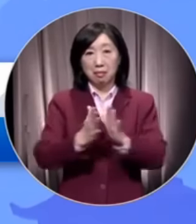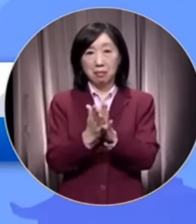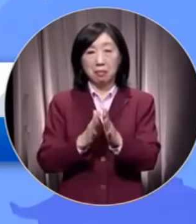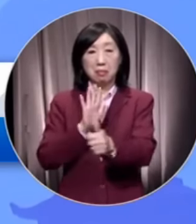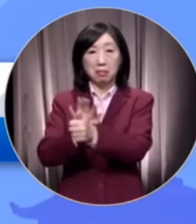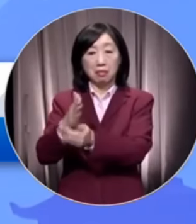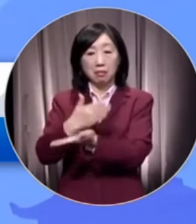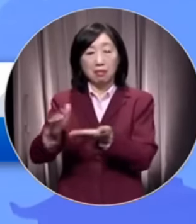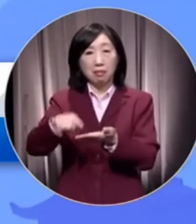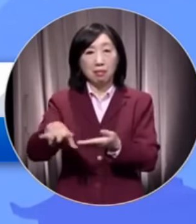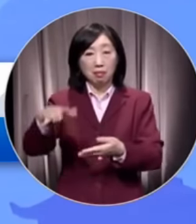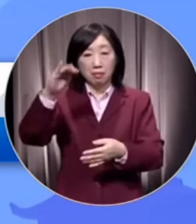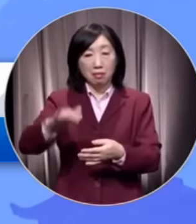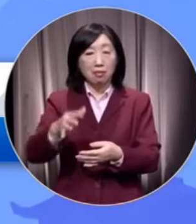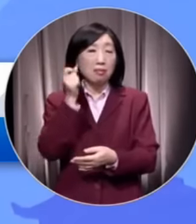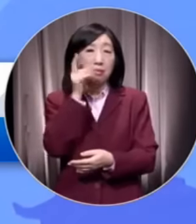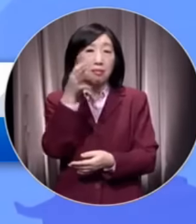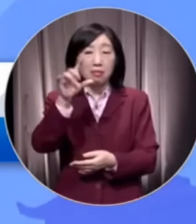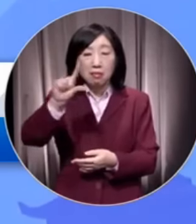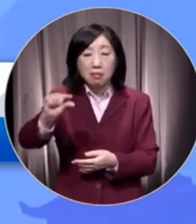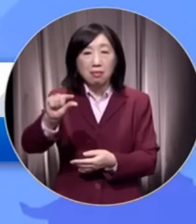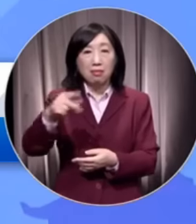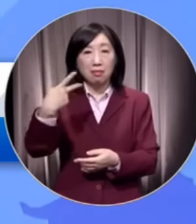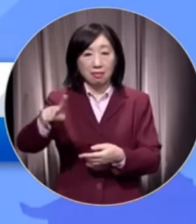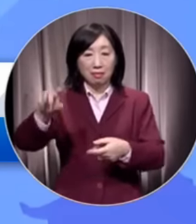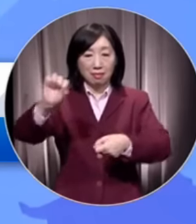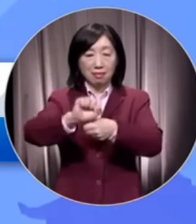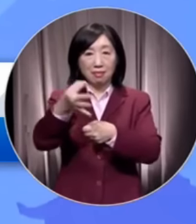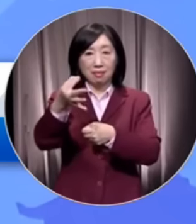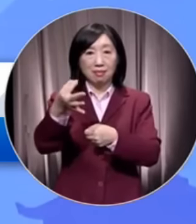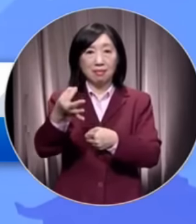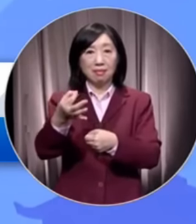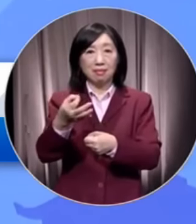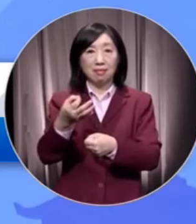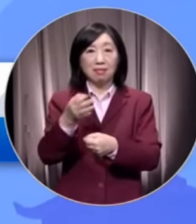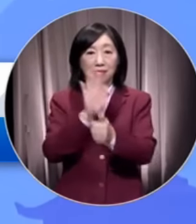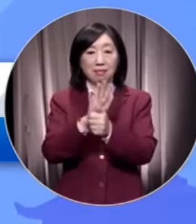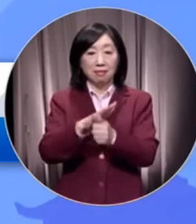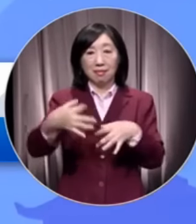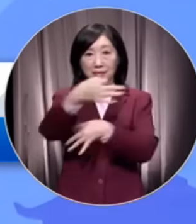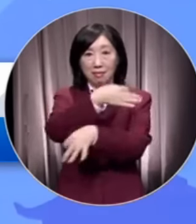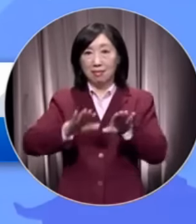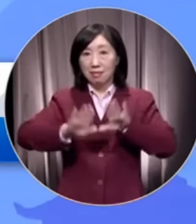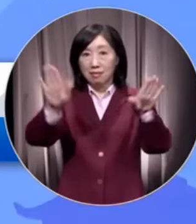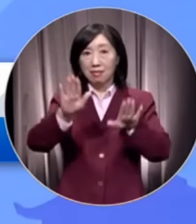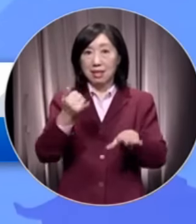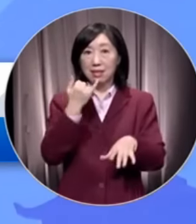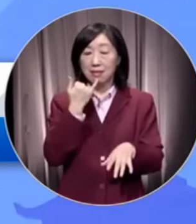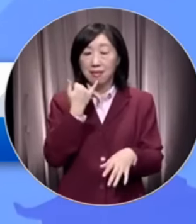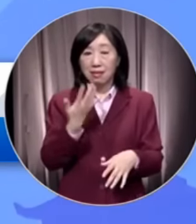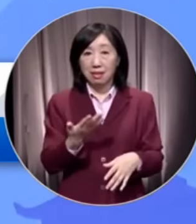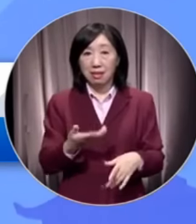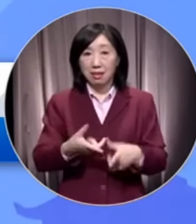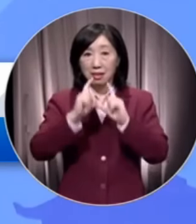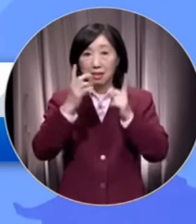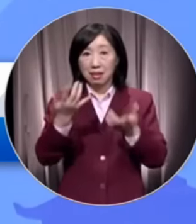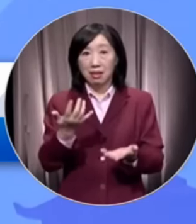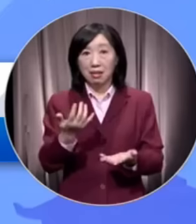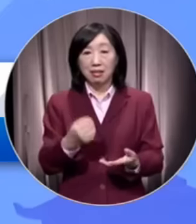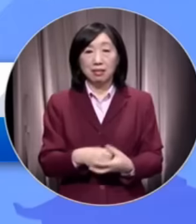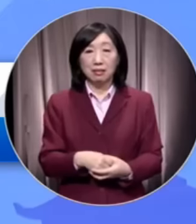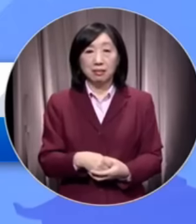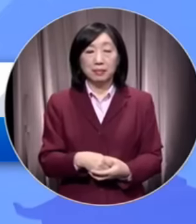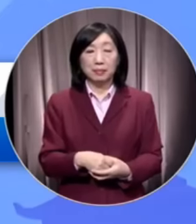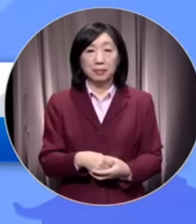问题，靠加薪就可以让我们的整个景气就可以回来，我们的经济就可以往前走，那